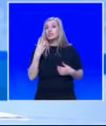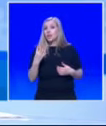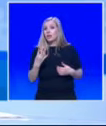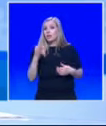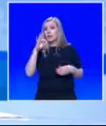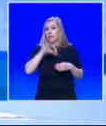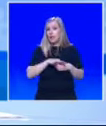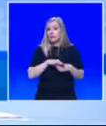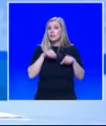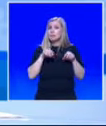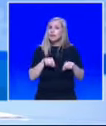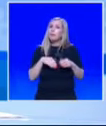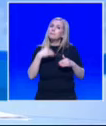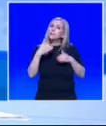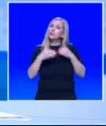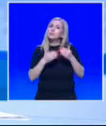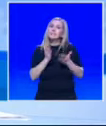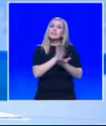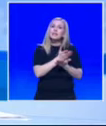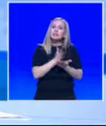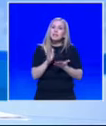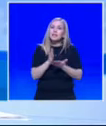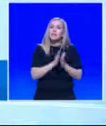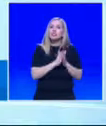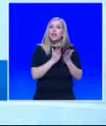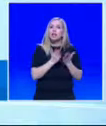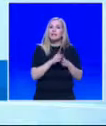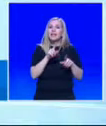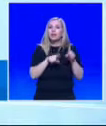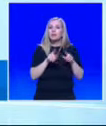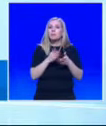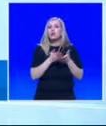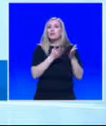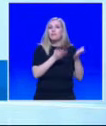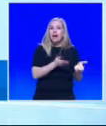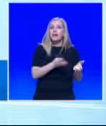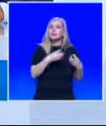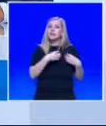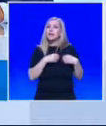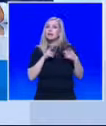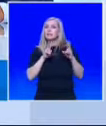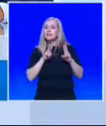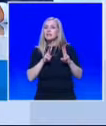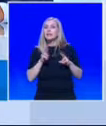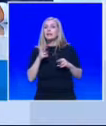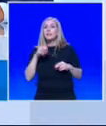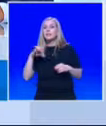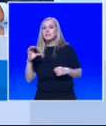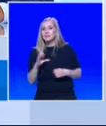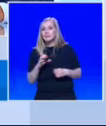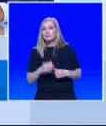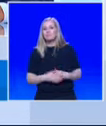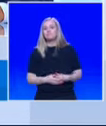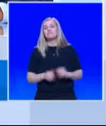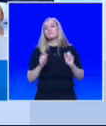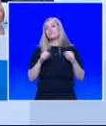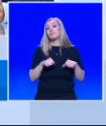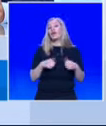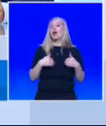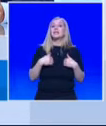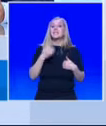предстоите да си разпределите членовете на регулаторите между вас, ГЕРБ, СДС и ДПС? Да, смея се, защото